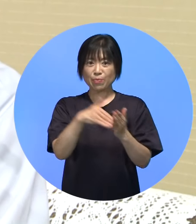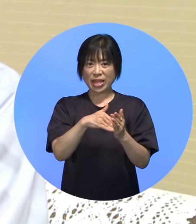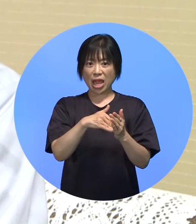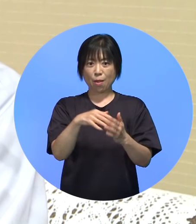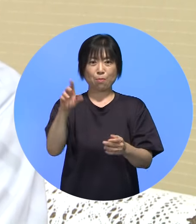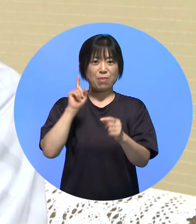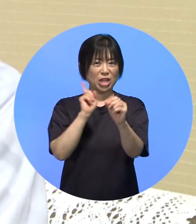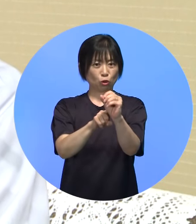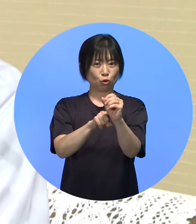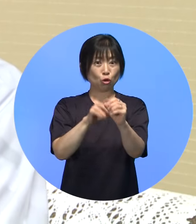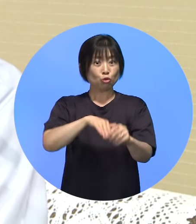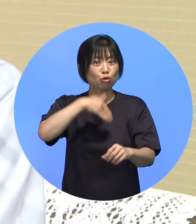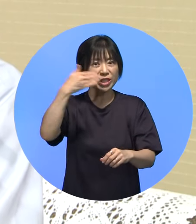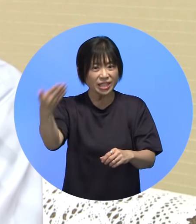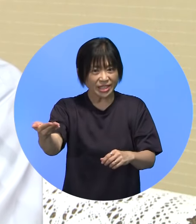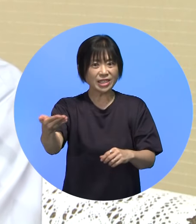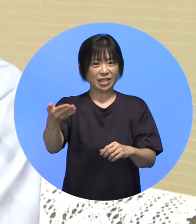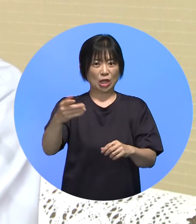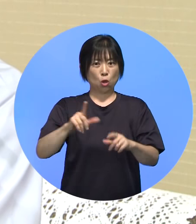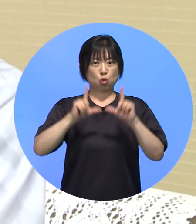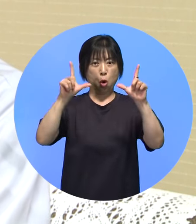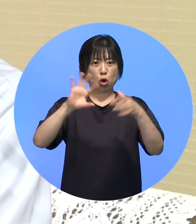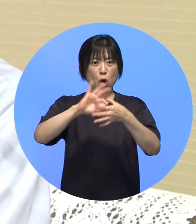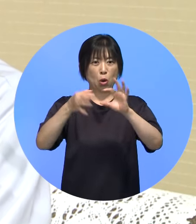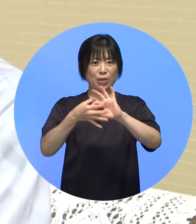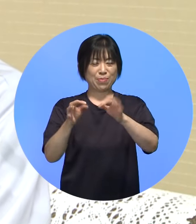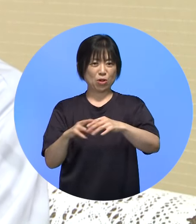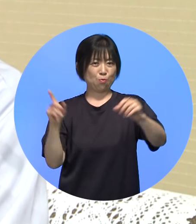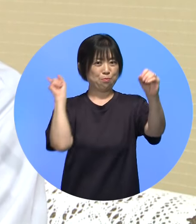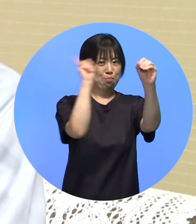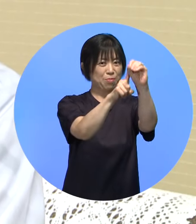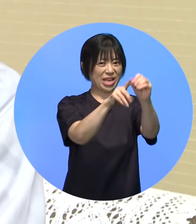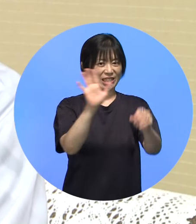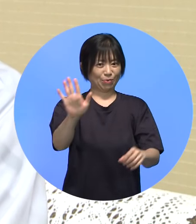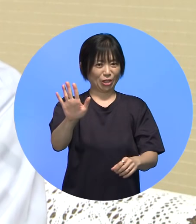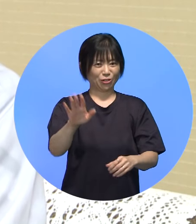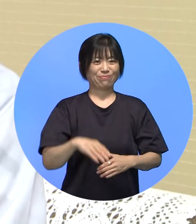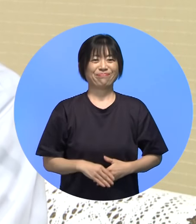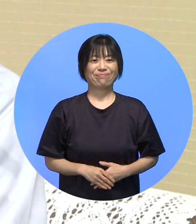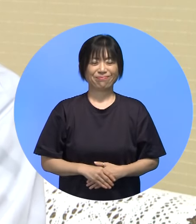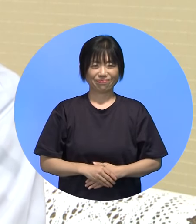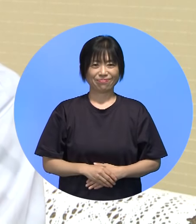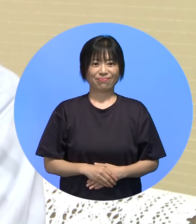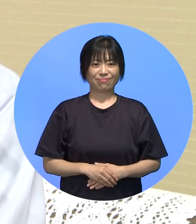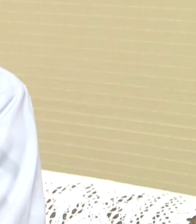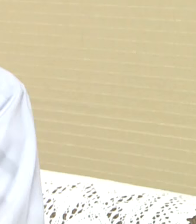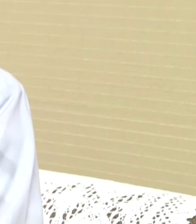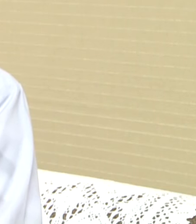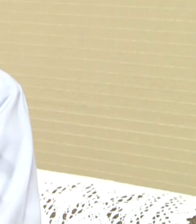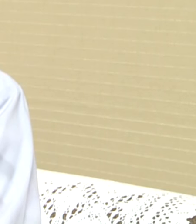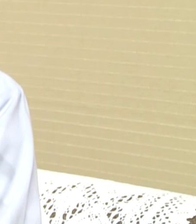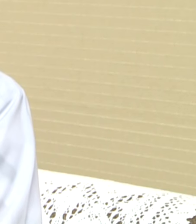ますその次に練習頑張って東京オリンピックを目指します